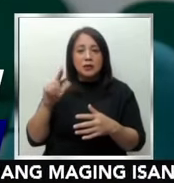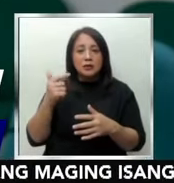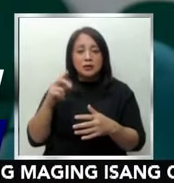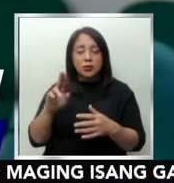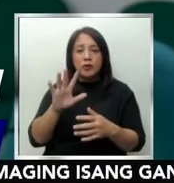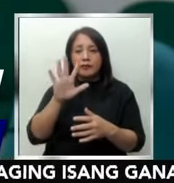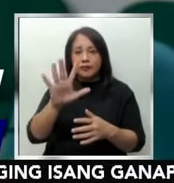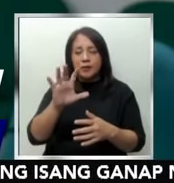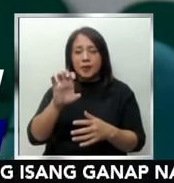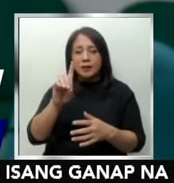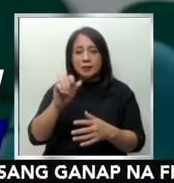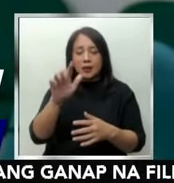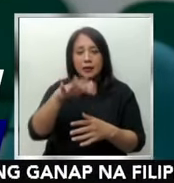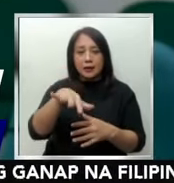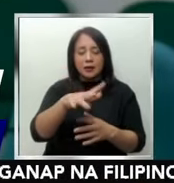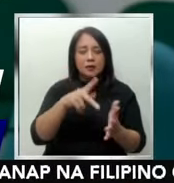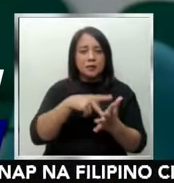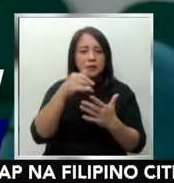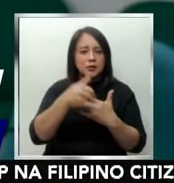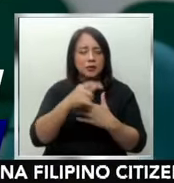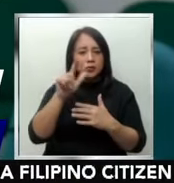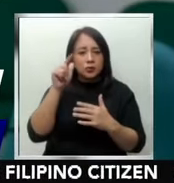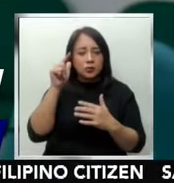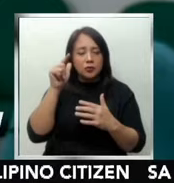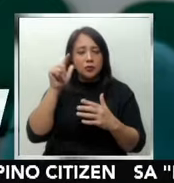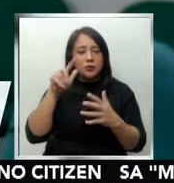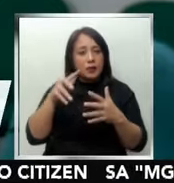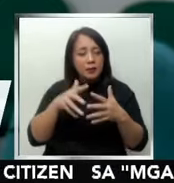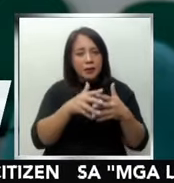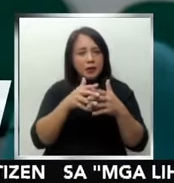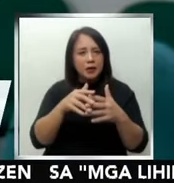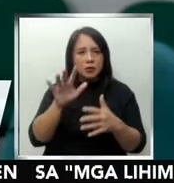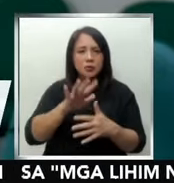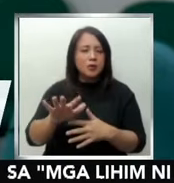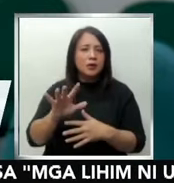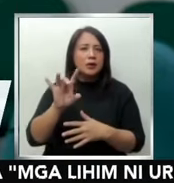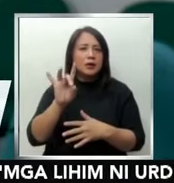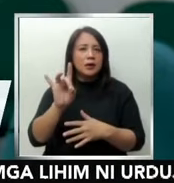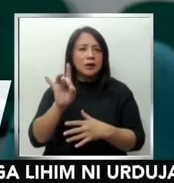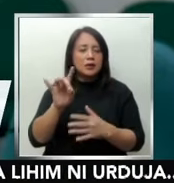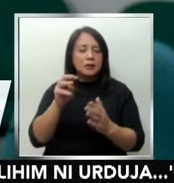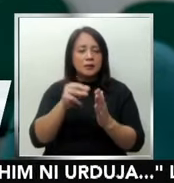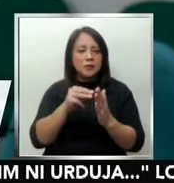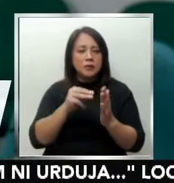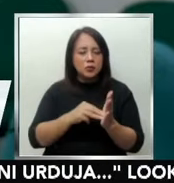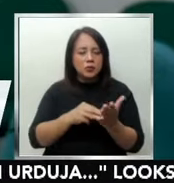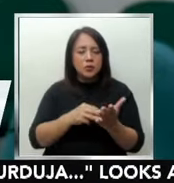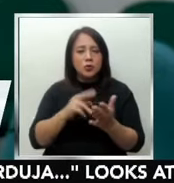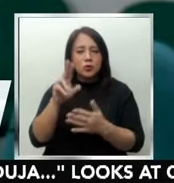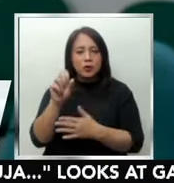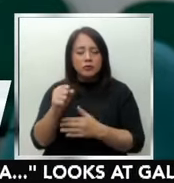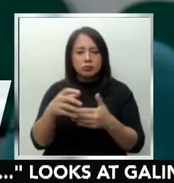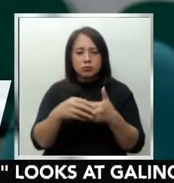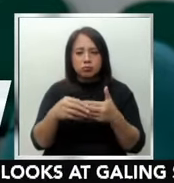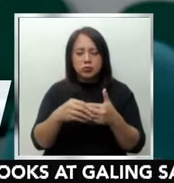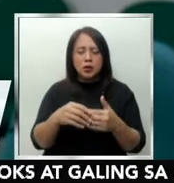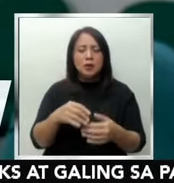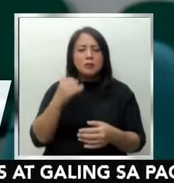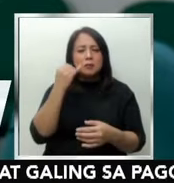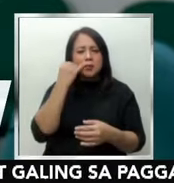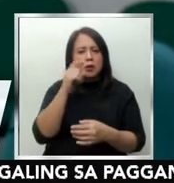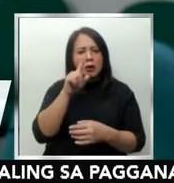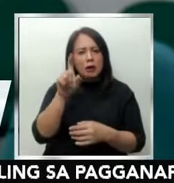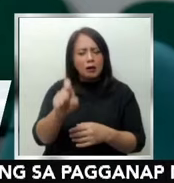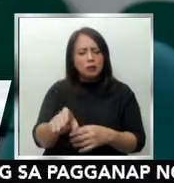saan may mga proyekto ang gobyerno ng Amerika na nagkakahalaga ng mahigit 80 million US dollar tanong ni senadora Marcos Bakit magdadagdag